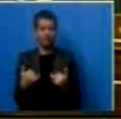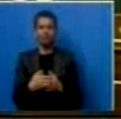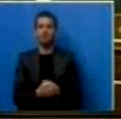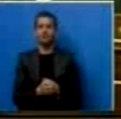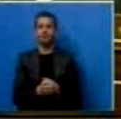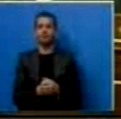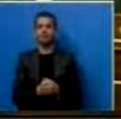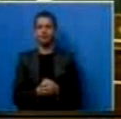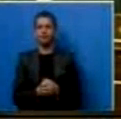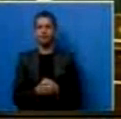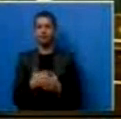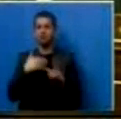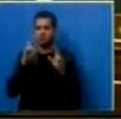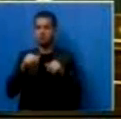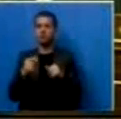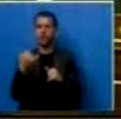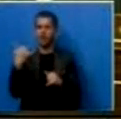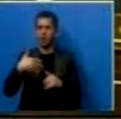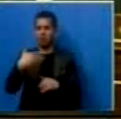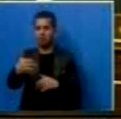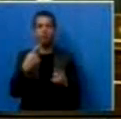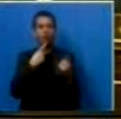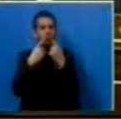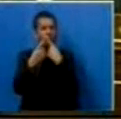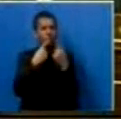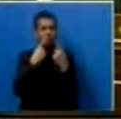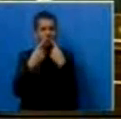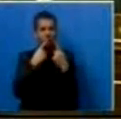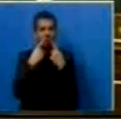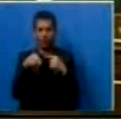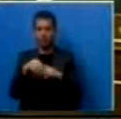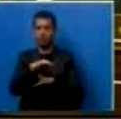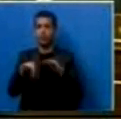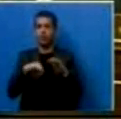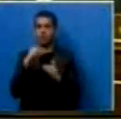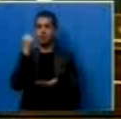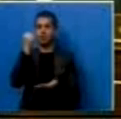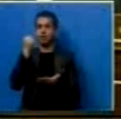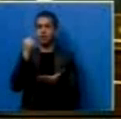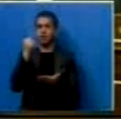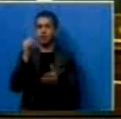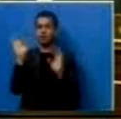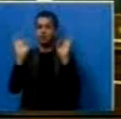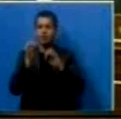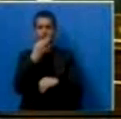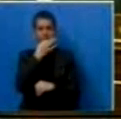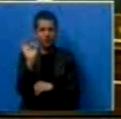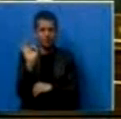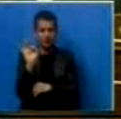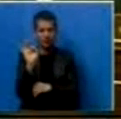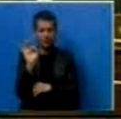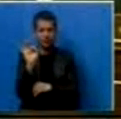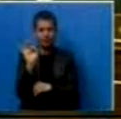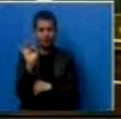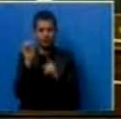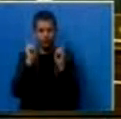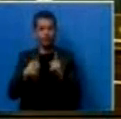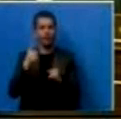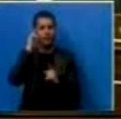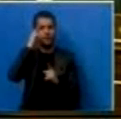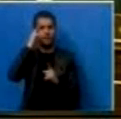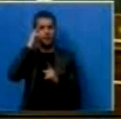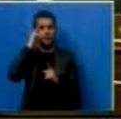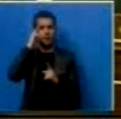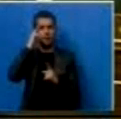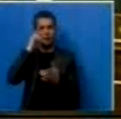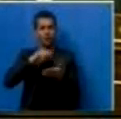Ne kemi mujtë edhe në janar diskutojmë për një projekt buxhet të përgatitur më mirë, të me marrë parasysh krizën e gjithë